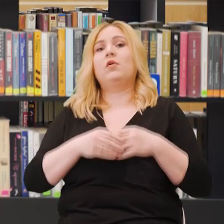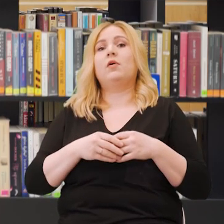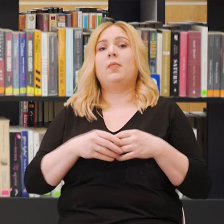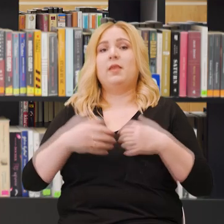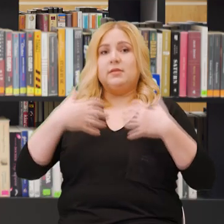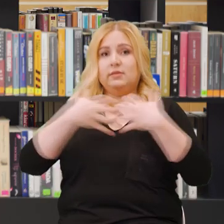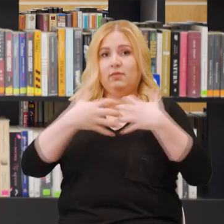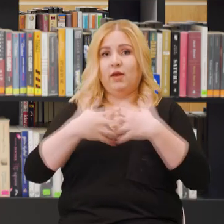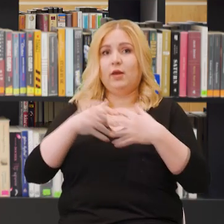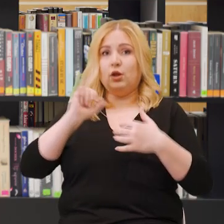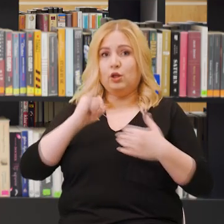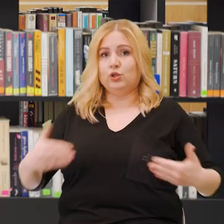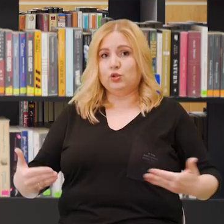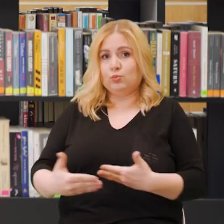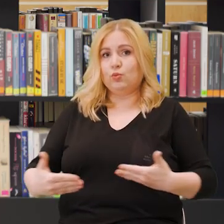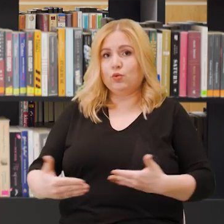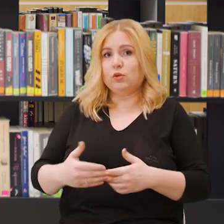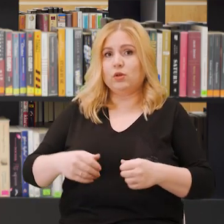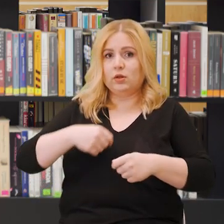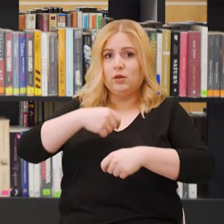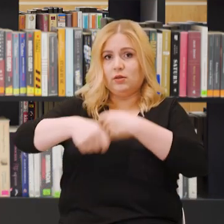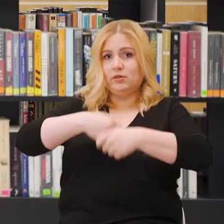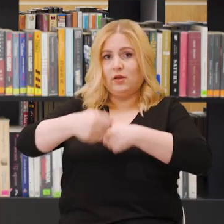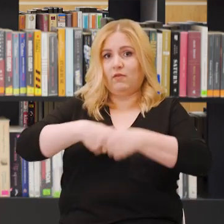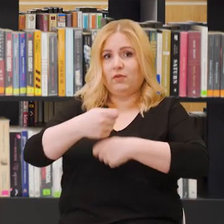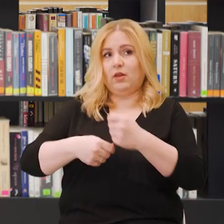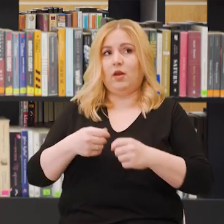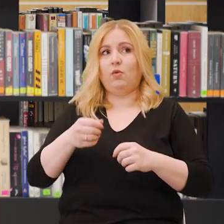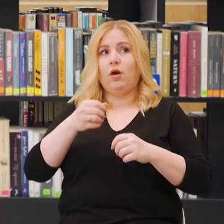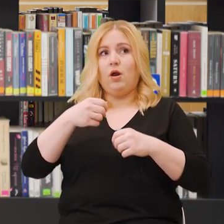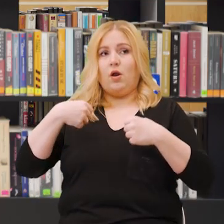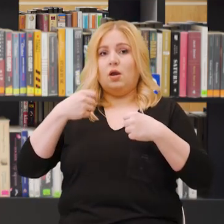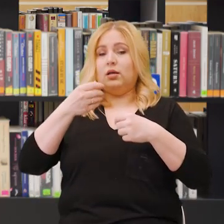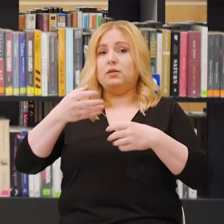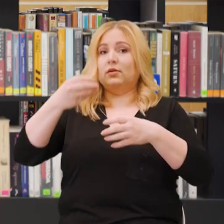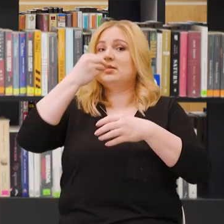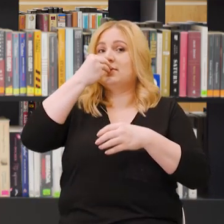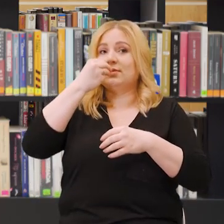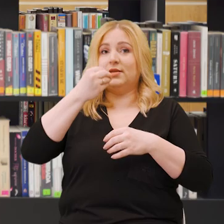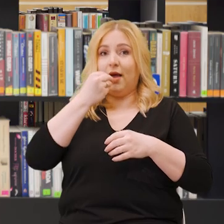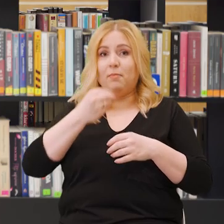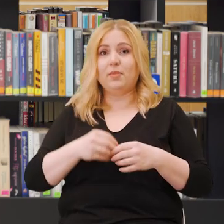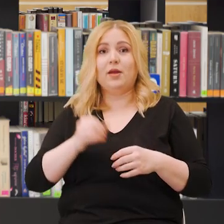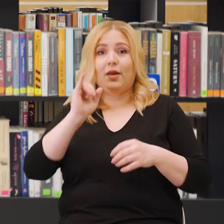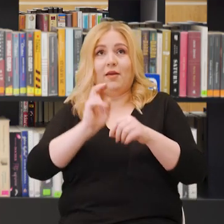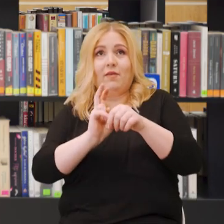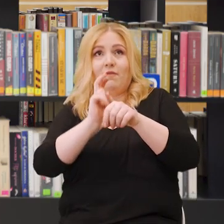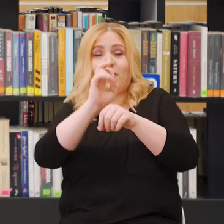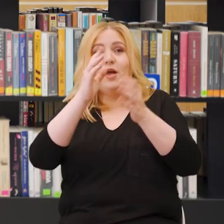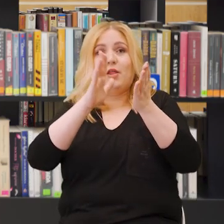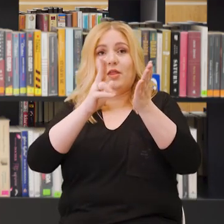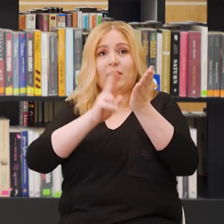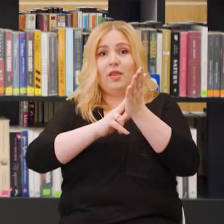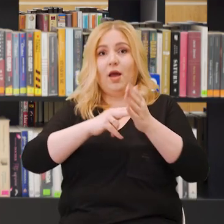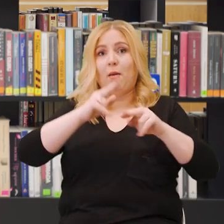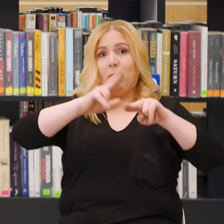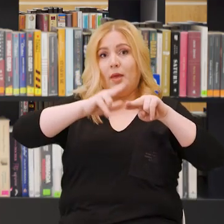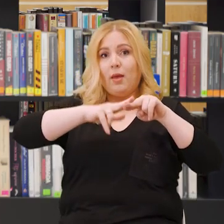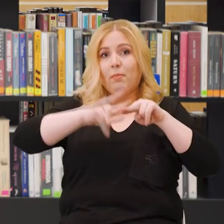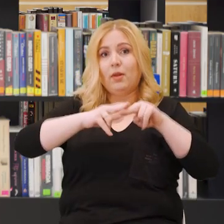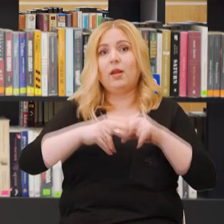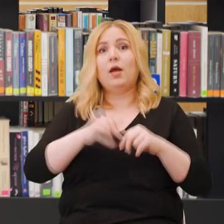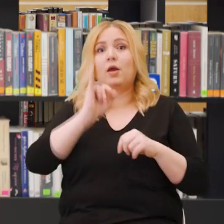w spiżarni. Sweter i spódnicę zwinęła w tobołek. Tobołek chwyciła w zęby. Wlazła na szafkę, wspięła